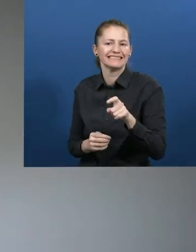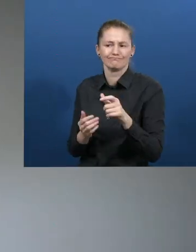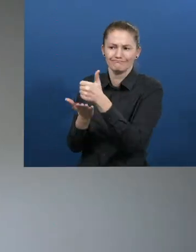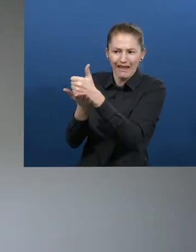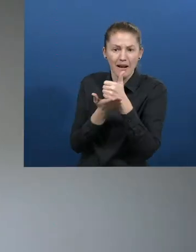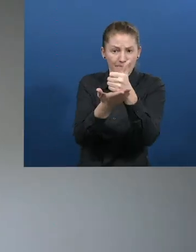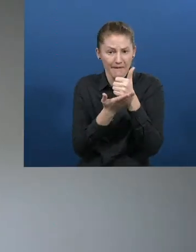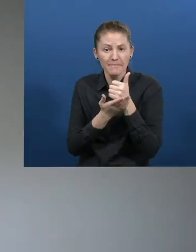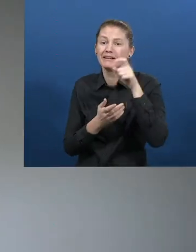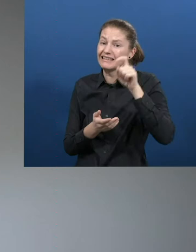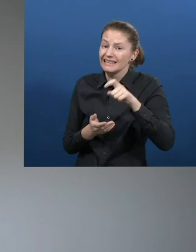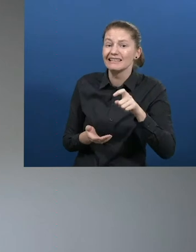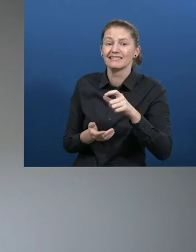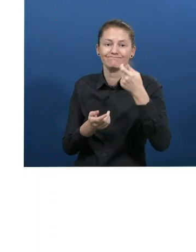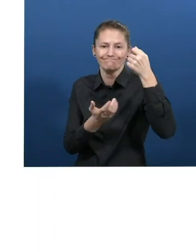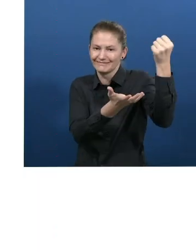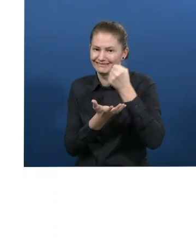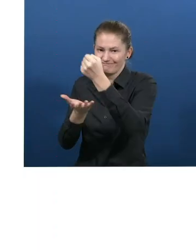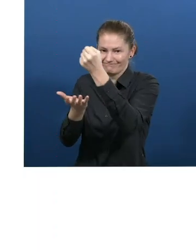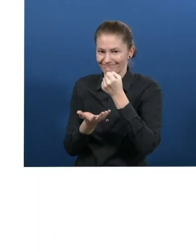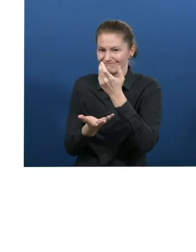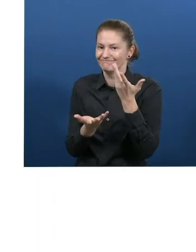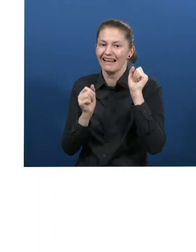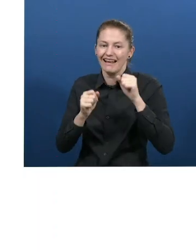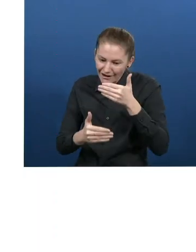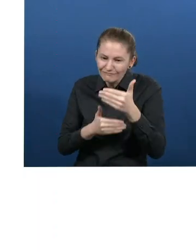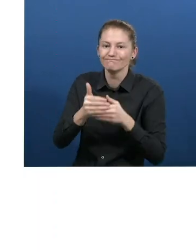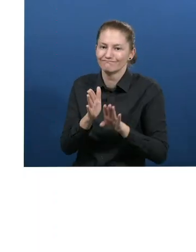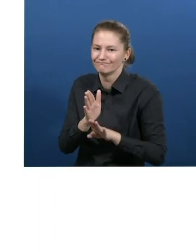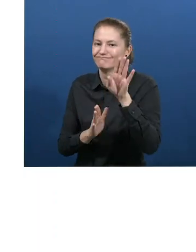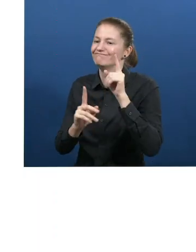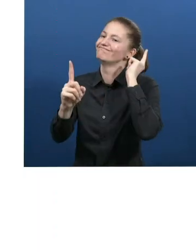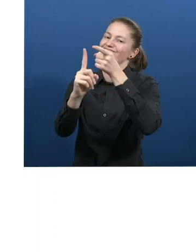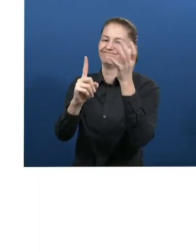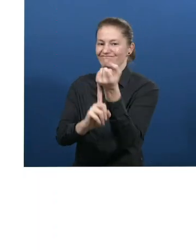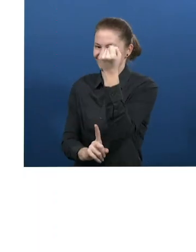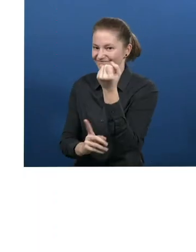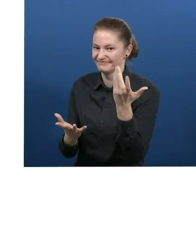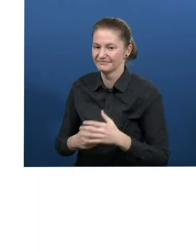chúng tôi có thể thực hiện được mục tiêu đó. How did this solution help you?